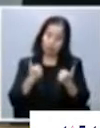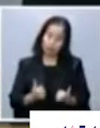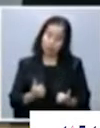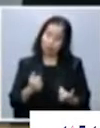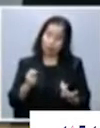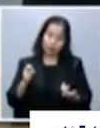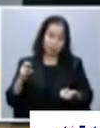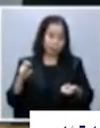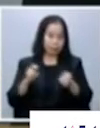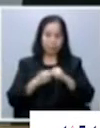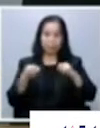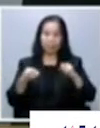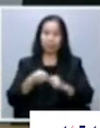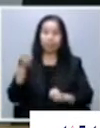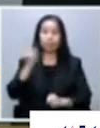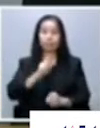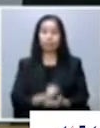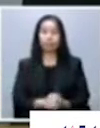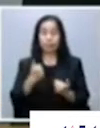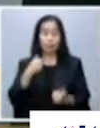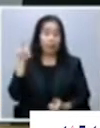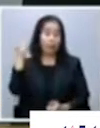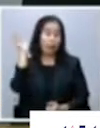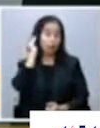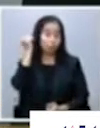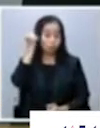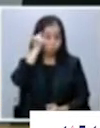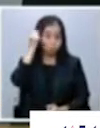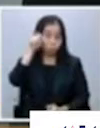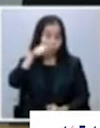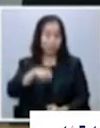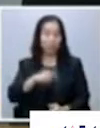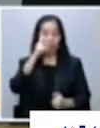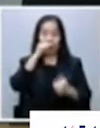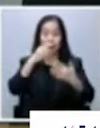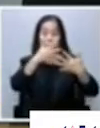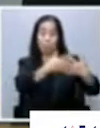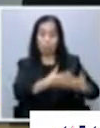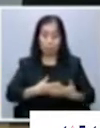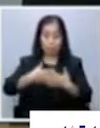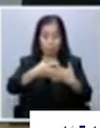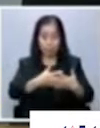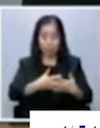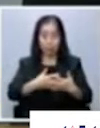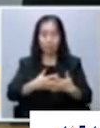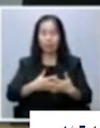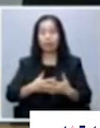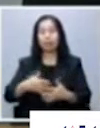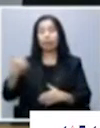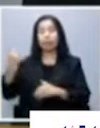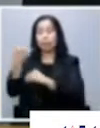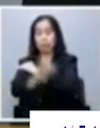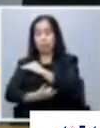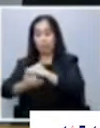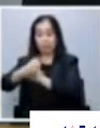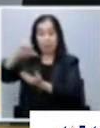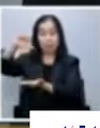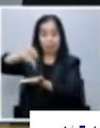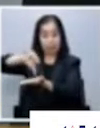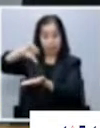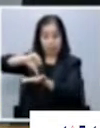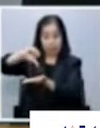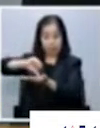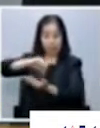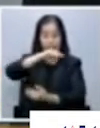นะครับวันนี้เราก็รู้ข่าวกันดีว่าประเทศสหรัฐอเมริกากับประเทศอิหร่านในตะวันออกกล